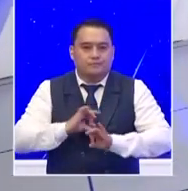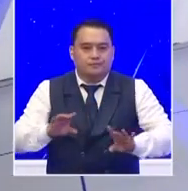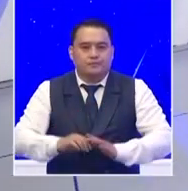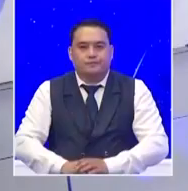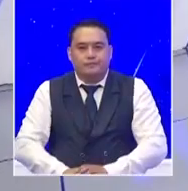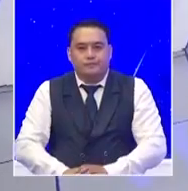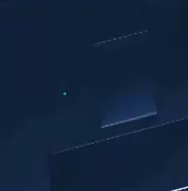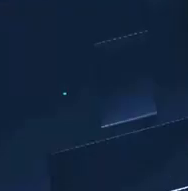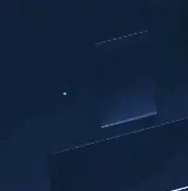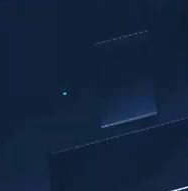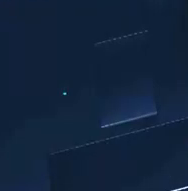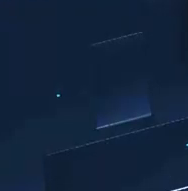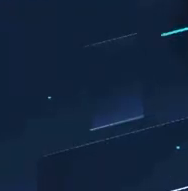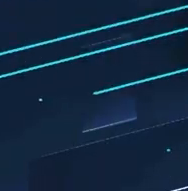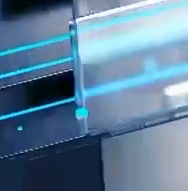сегодня.